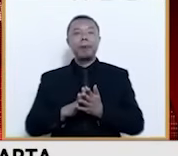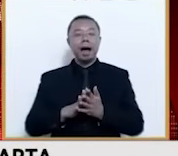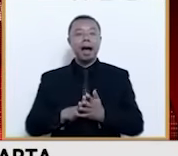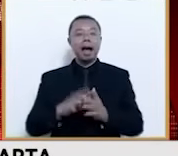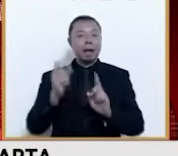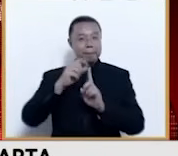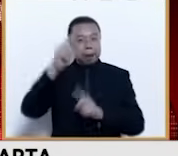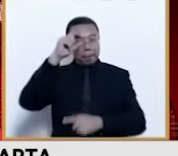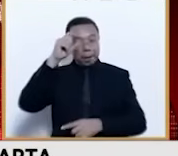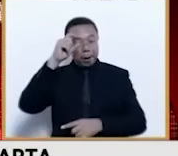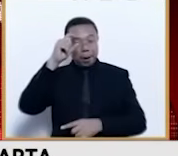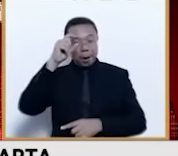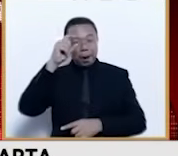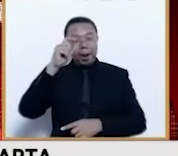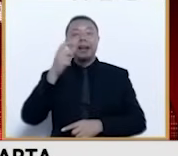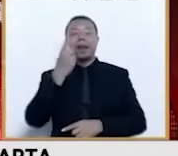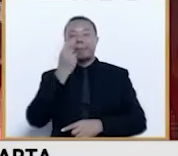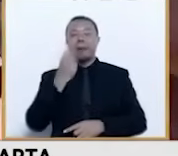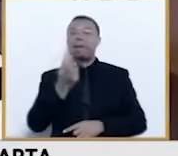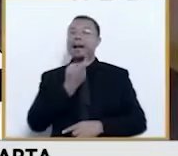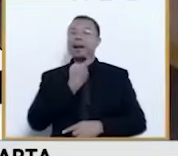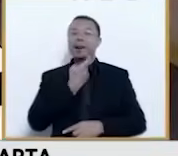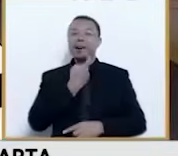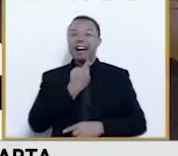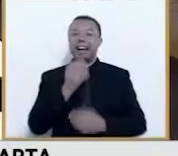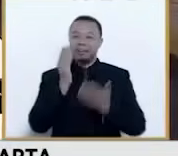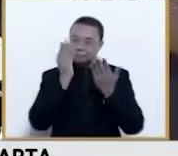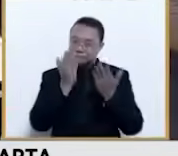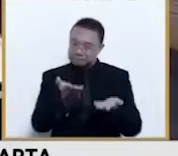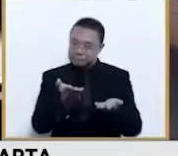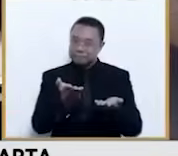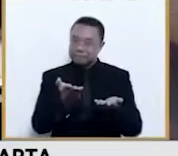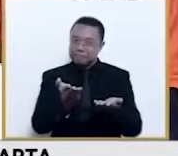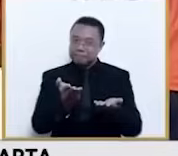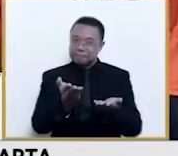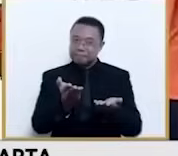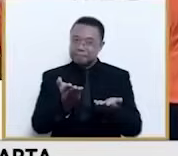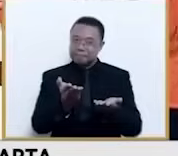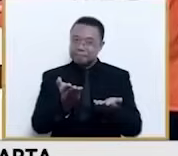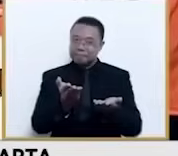Anung Wibowo MM dan Bapak Haji Rano Karno SIP atau Sidul.